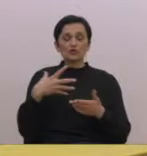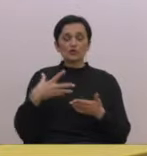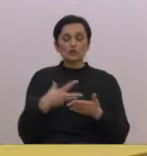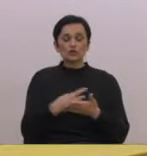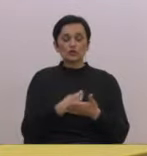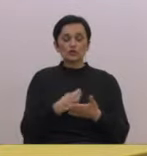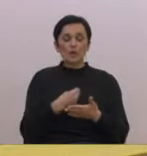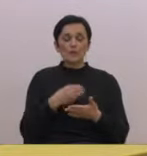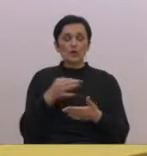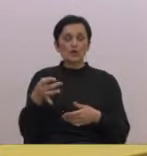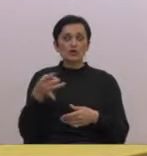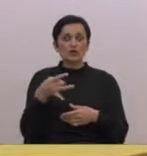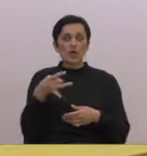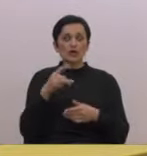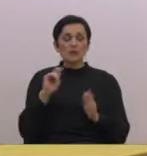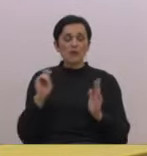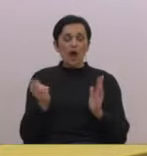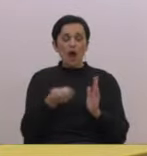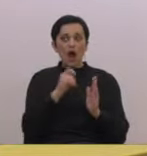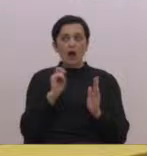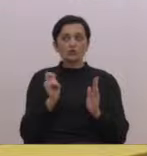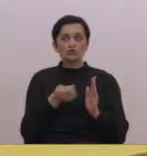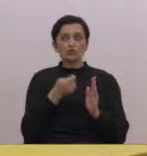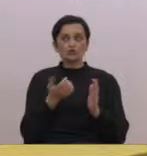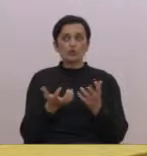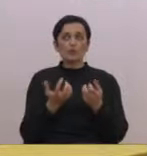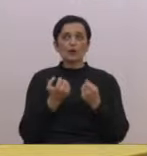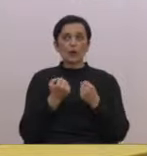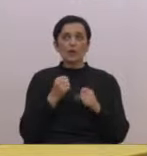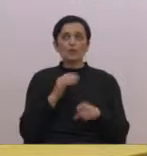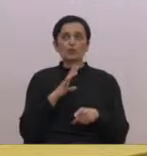რეგიონმა აუქციონებიდან მიღებული, ეს იყო